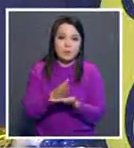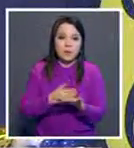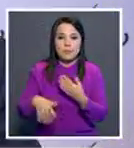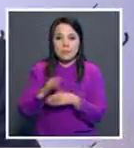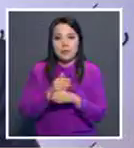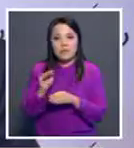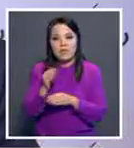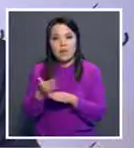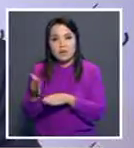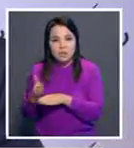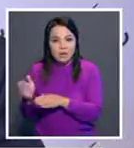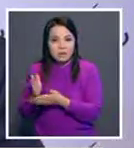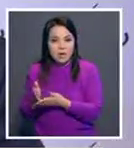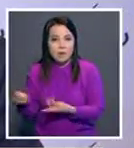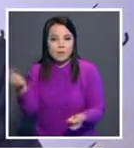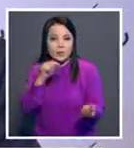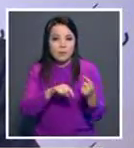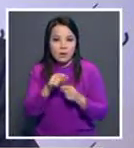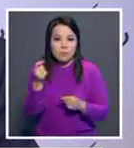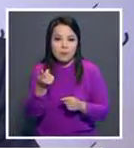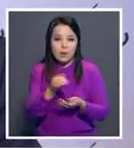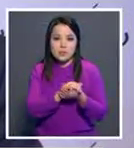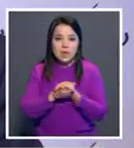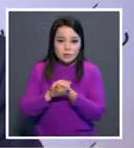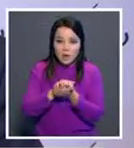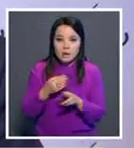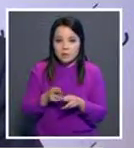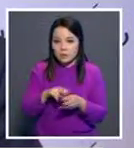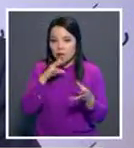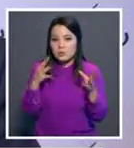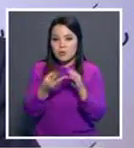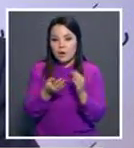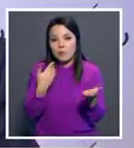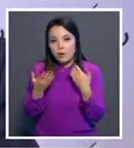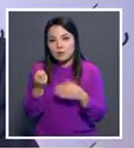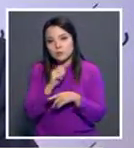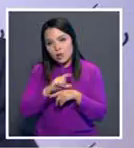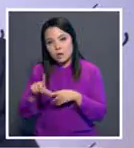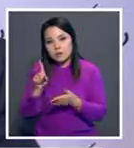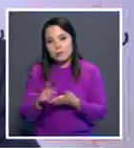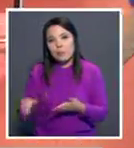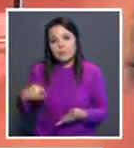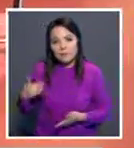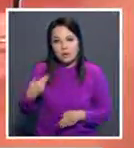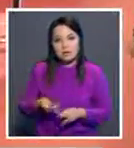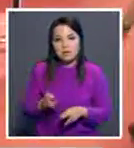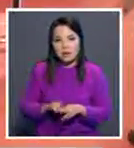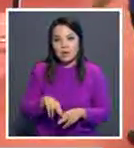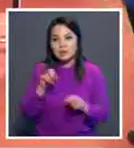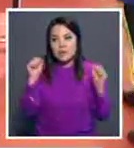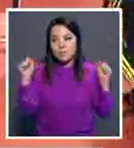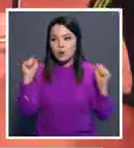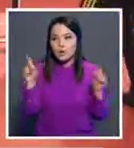отыр, бір-бірімен қарым-қатынасы, кәсіби достықтары бұл жұмысқа өте пайдалы деп санаймын. Бұл спорттық